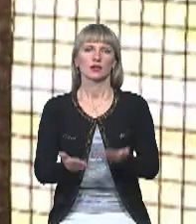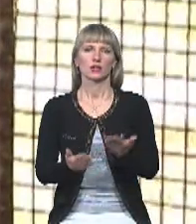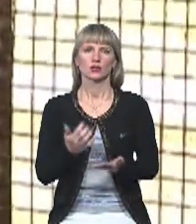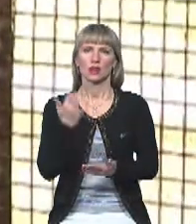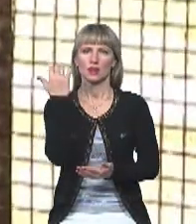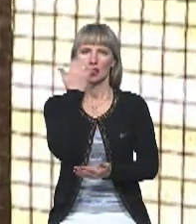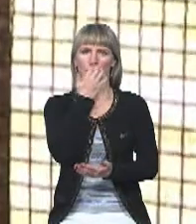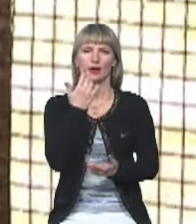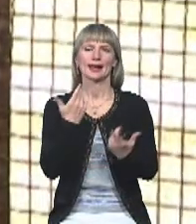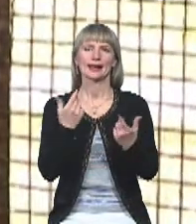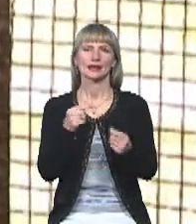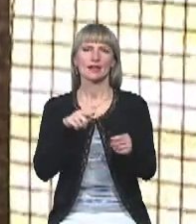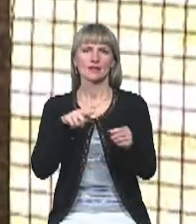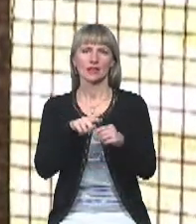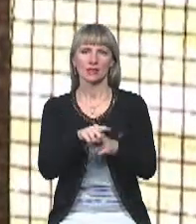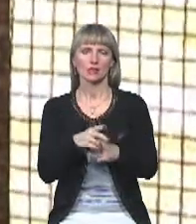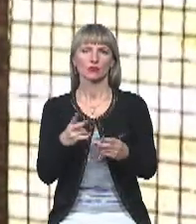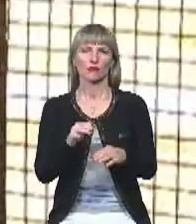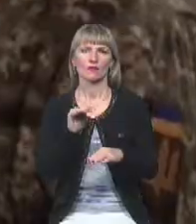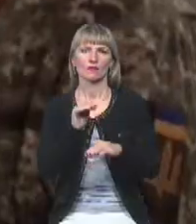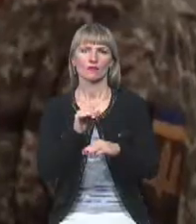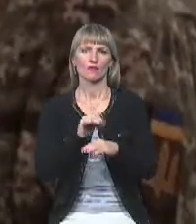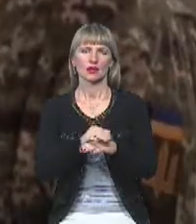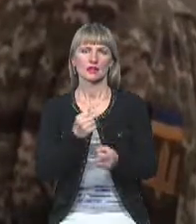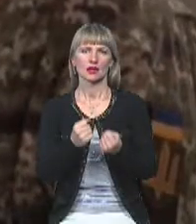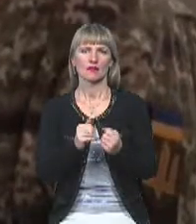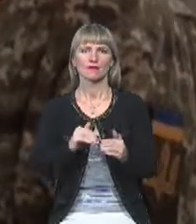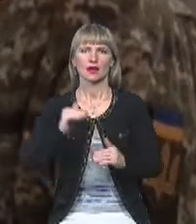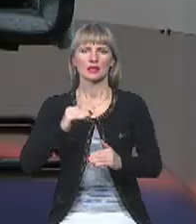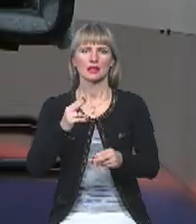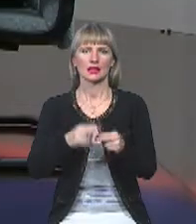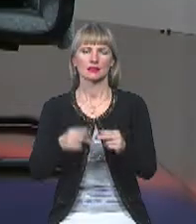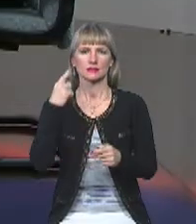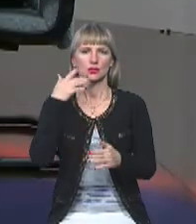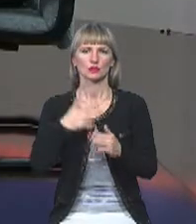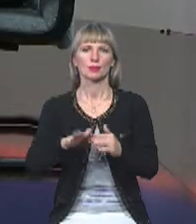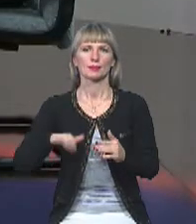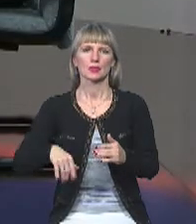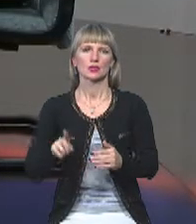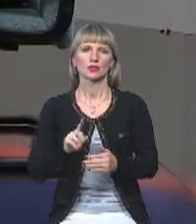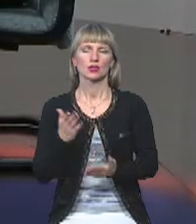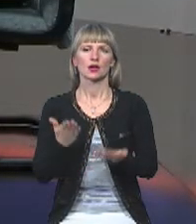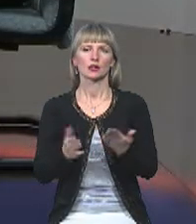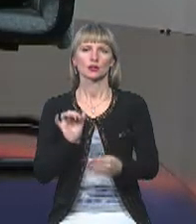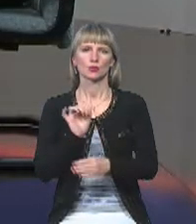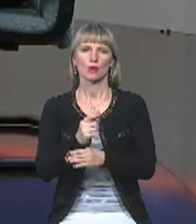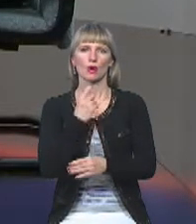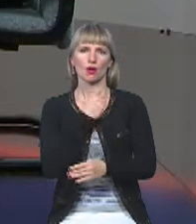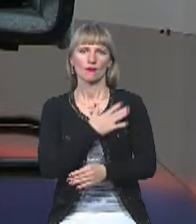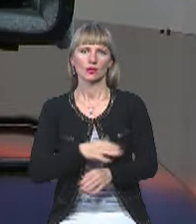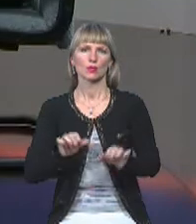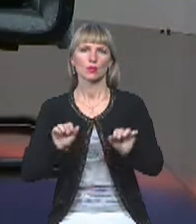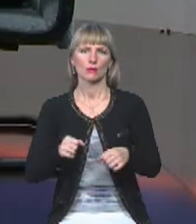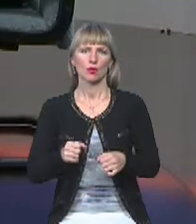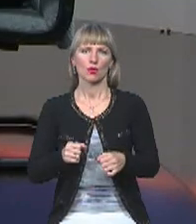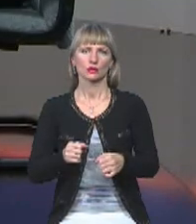бачите, де конкретно вхідний отвір, тоді фіксуєте максимально високо, на кінцівці. Зрозуміло. Після чого, як вже зупинили кровотечу, можете